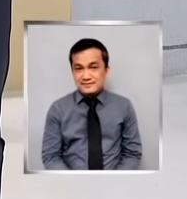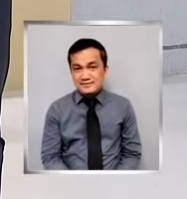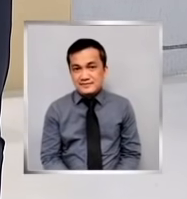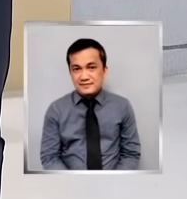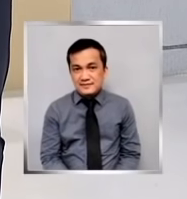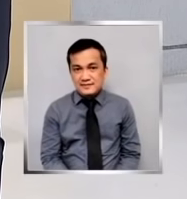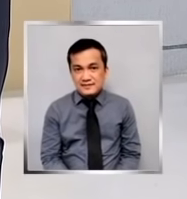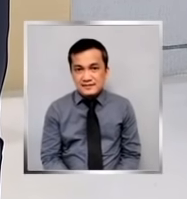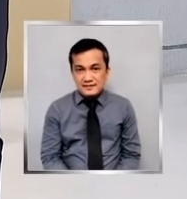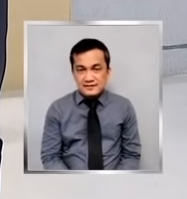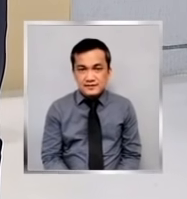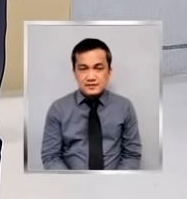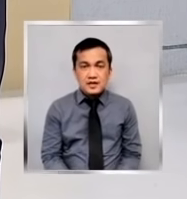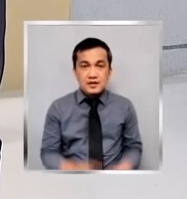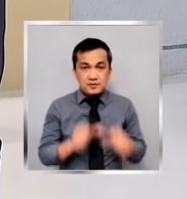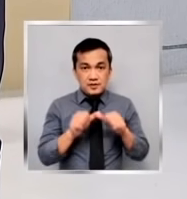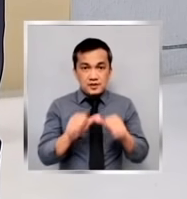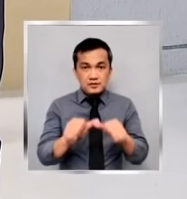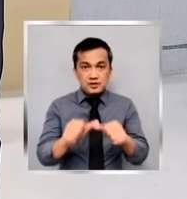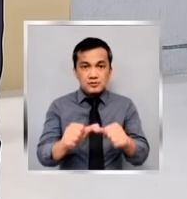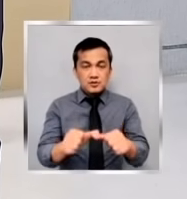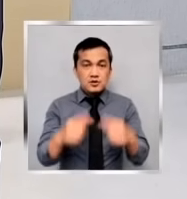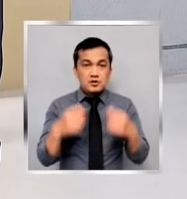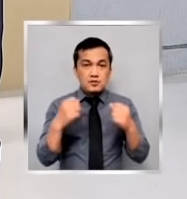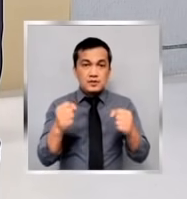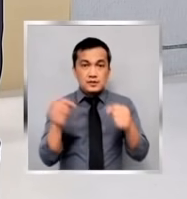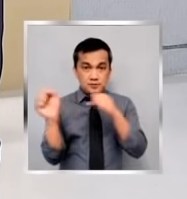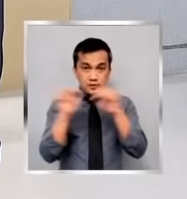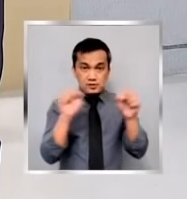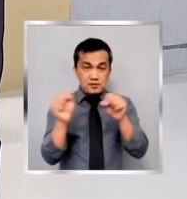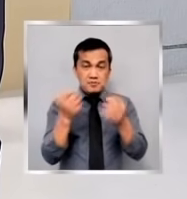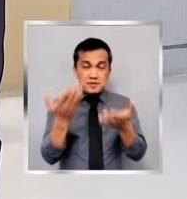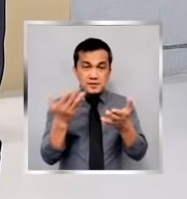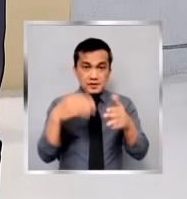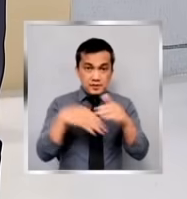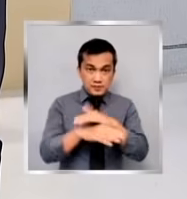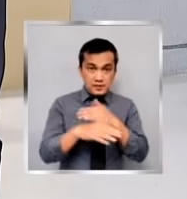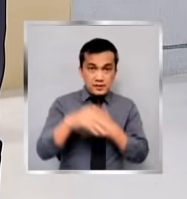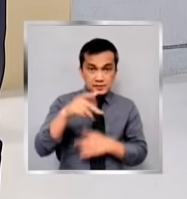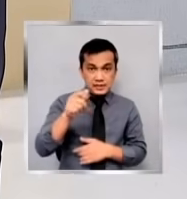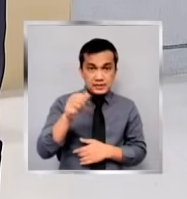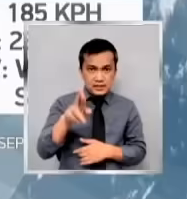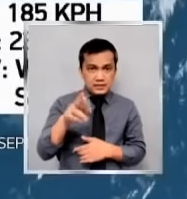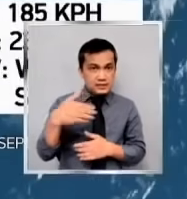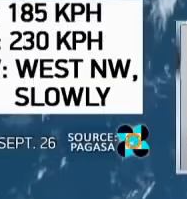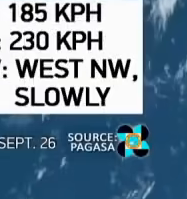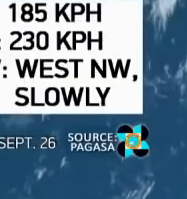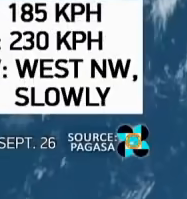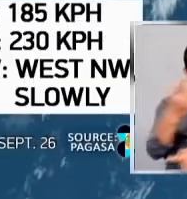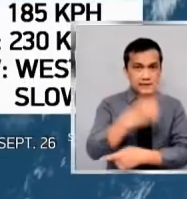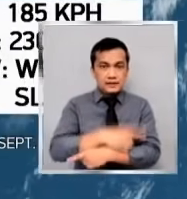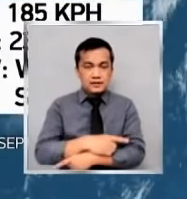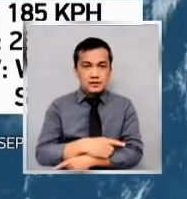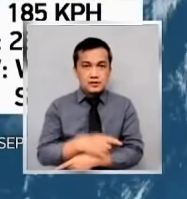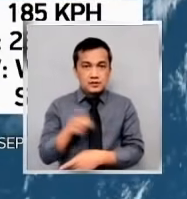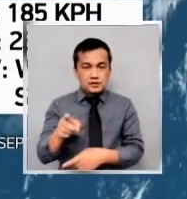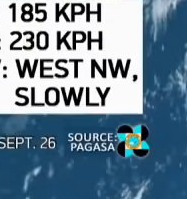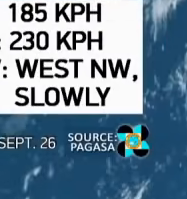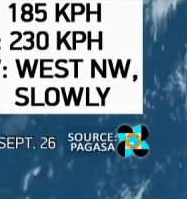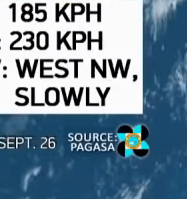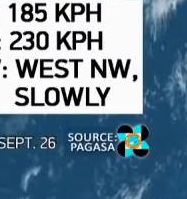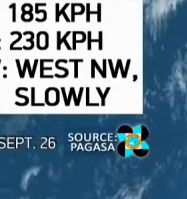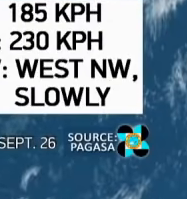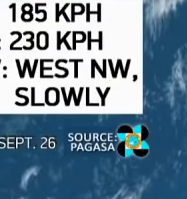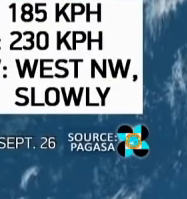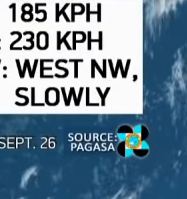Patuloy na lumalakas ang bagyo nagbabadyang pumasok sa PAR sa mga susunod na araw. Isa na po itong typhoon na may lakas sa hangin na hanggang